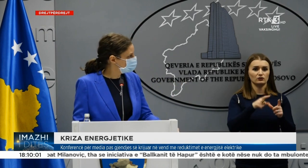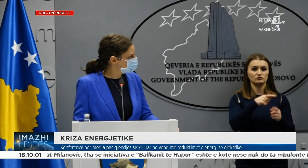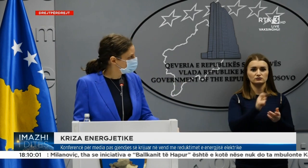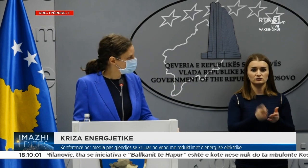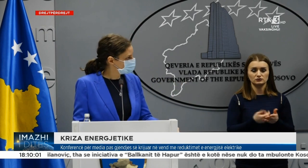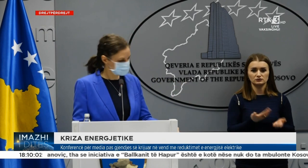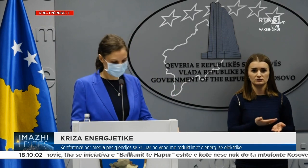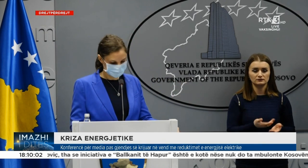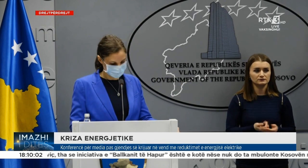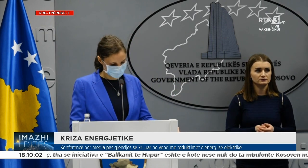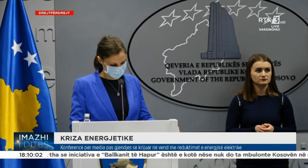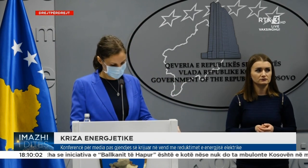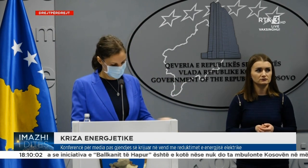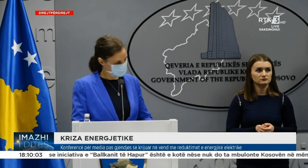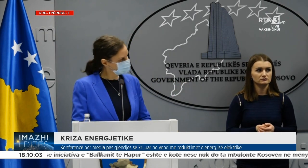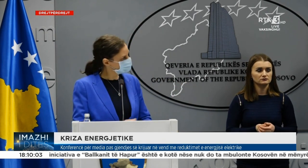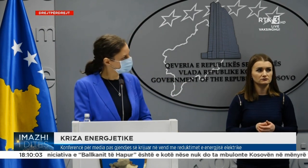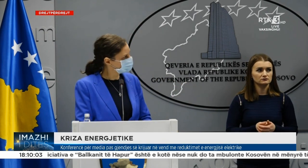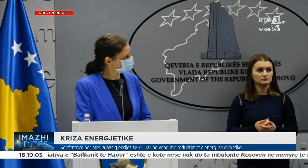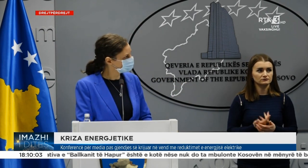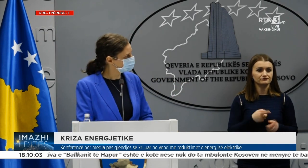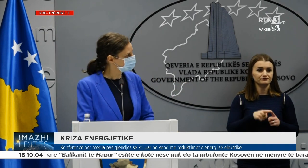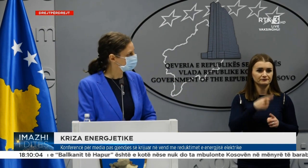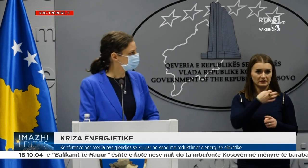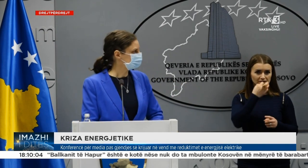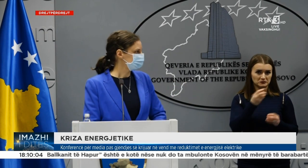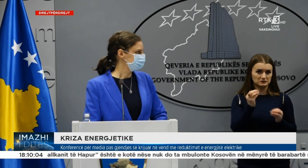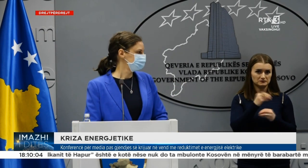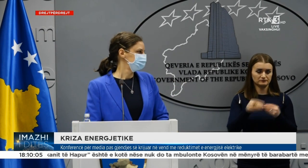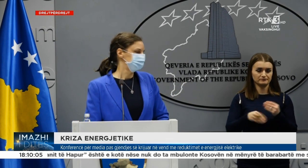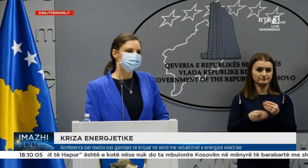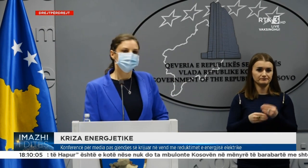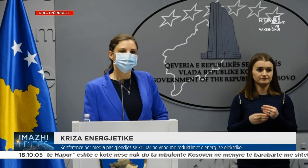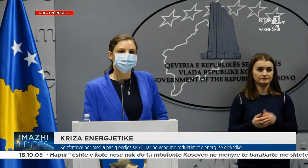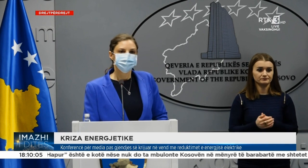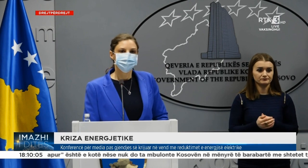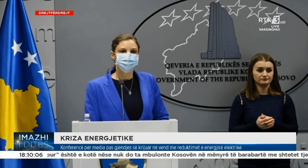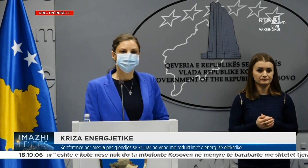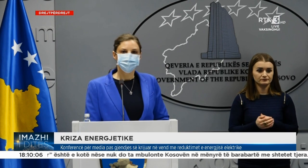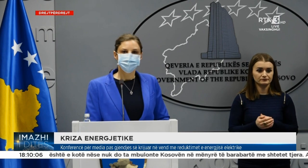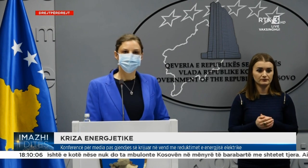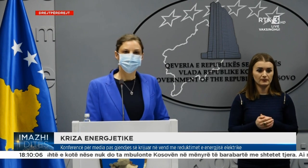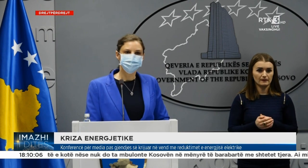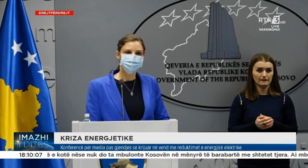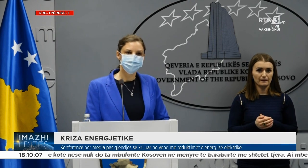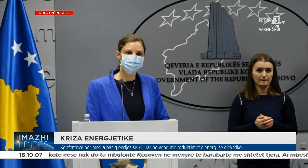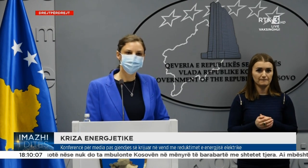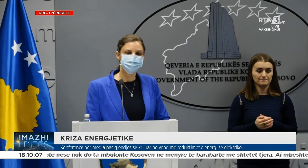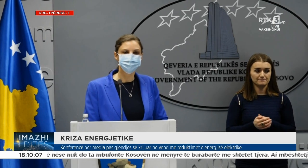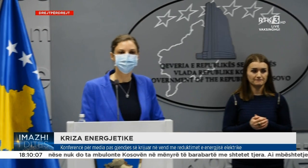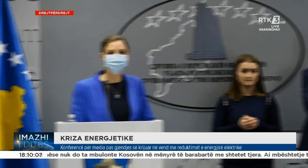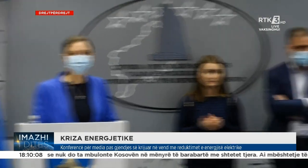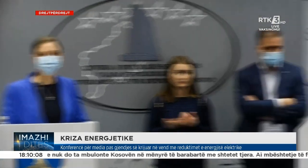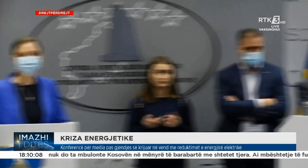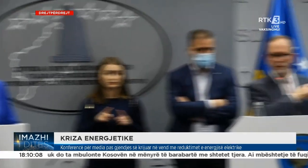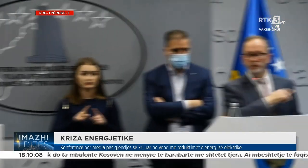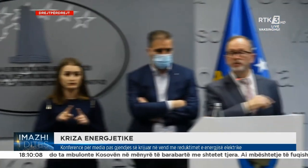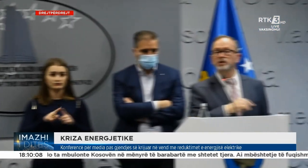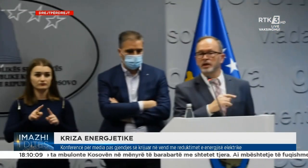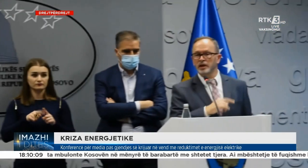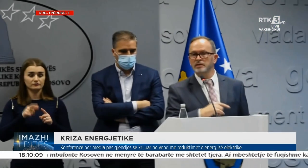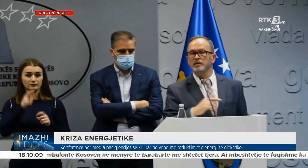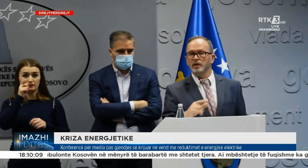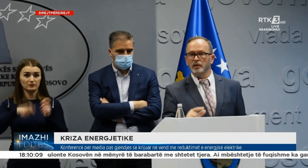fakt, unë vetëm ndeshta këtë ta sëraj. Më thënë, gjithë kush që nuk prodhon energji, sot në burzë importon me këto çmime. Përfshirë